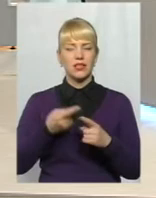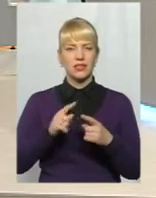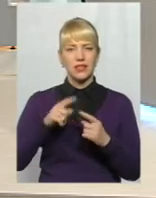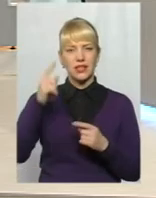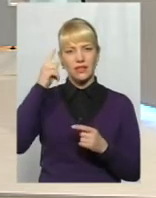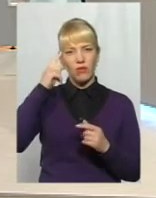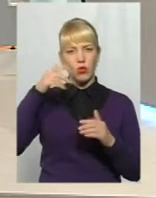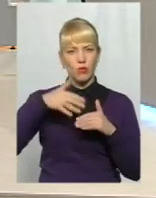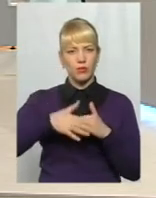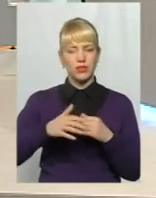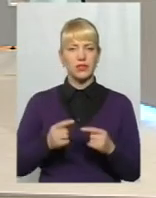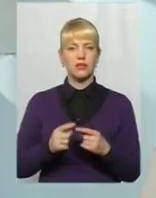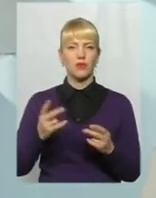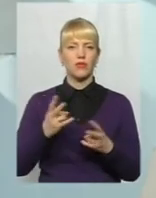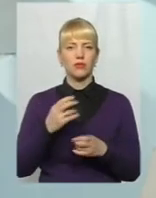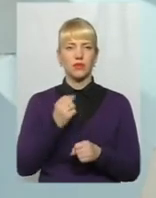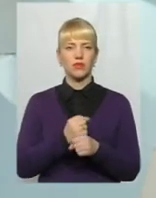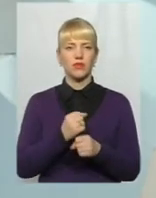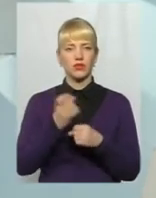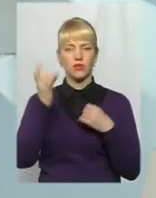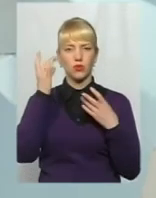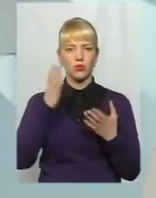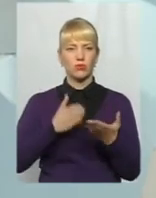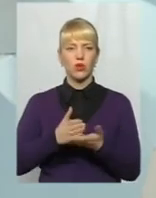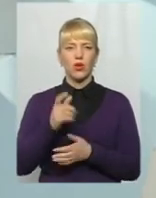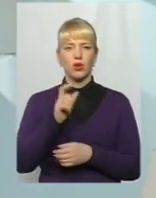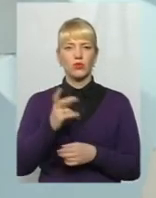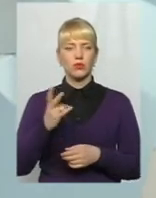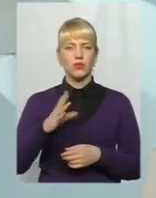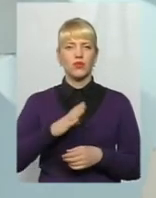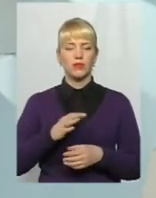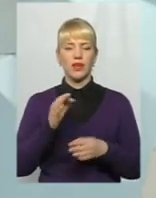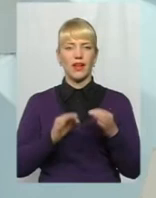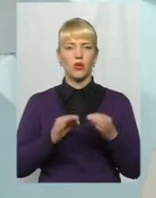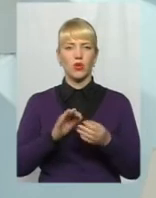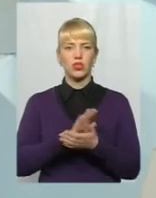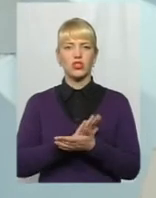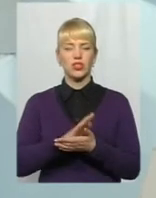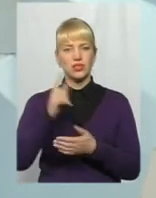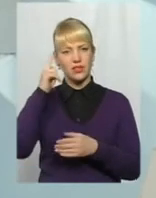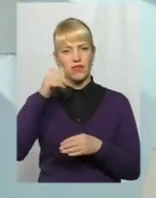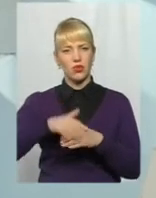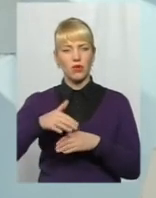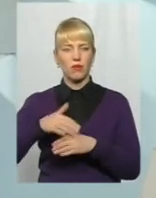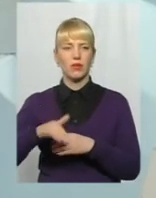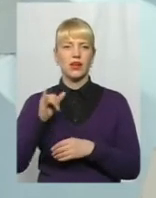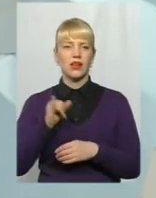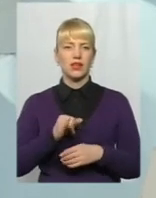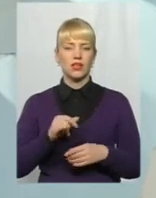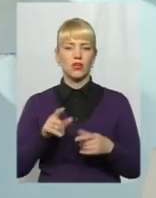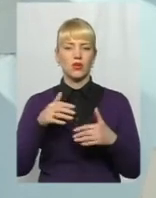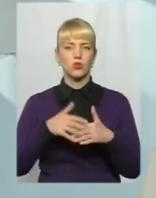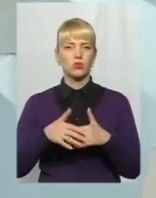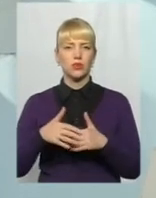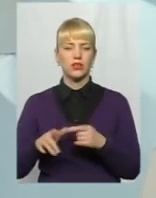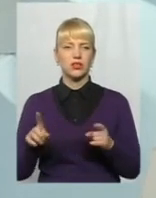повинна працювати в культурному напрямку. Тобто люди повинні бути як екологічно свідомі, так і